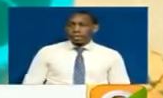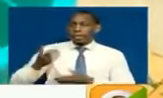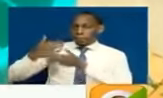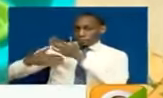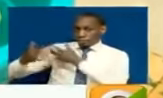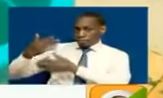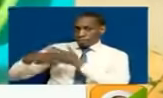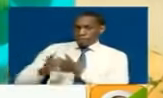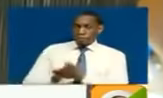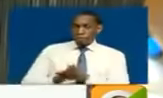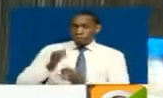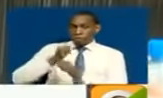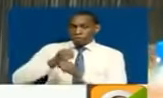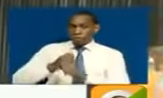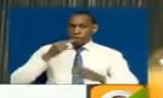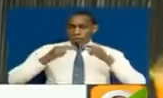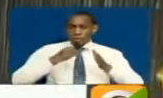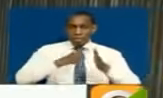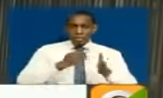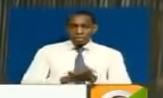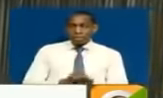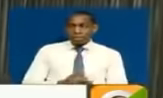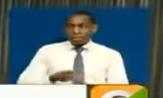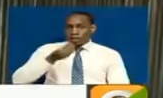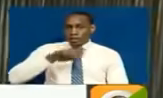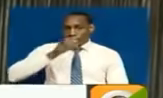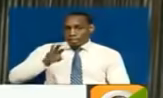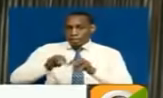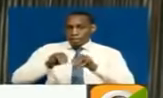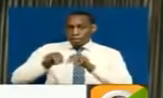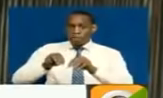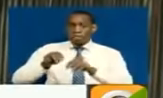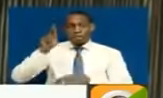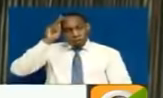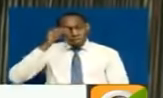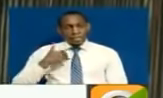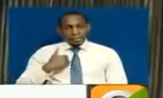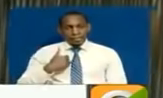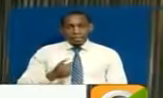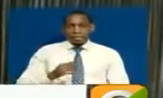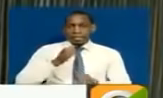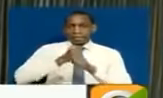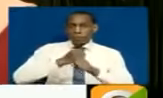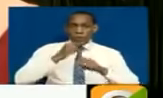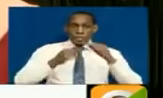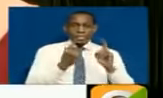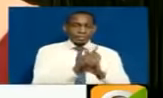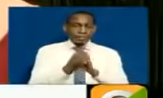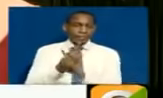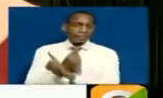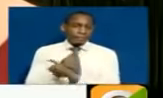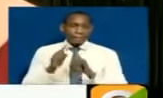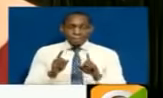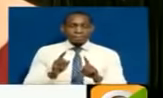Hapo awali nilikuwa nafanya kwa hotel industry. Niko na food and beverage management background. Nimefanya kwa hoteli kadhaa.